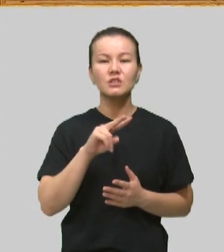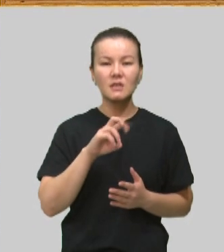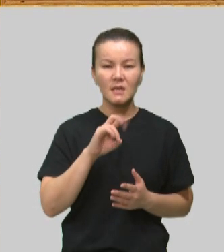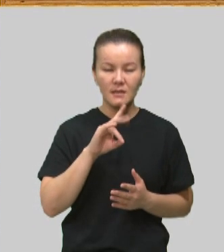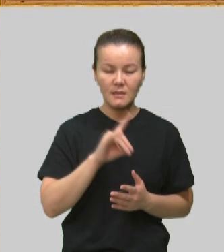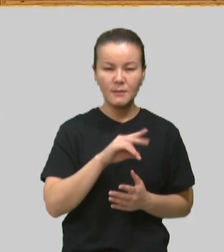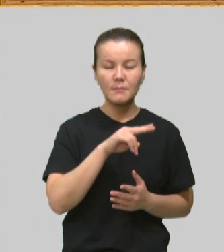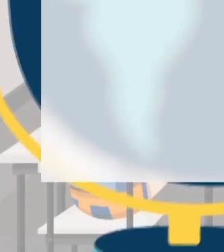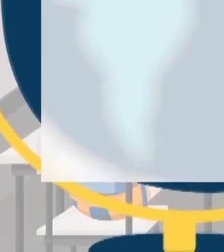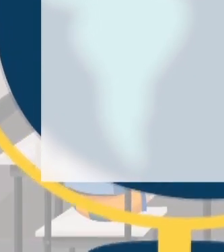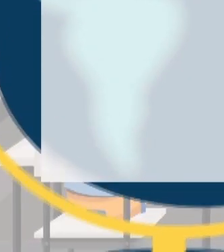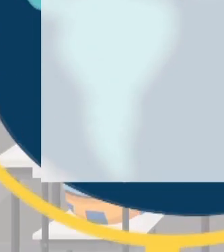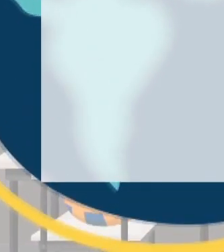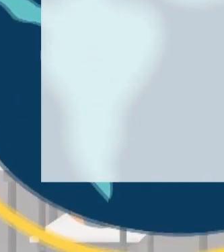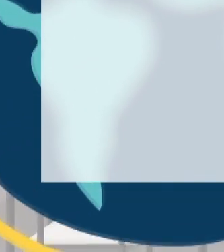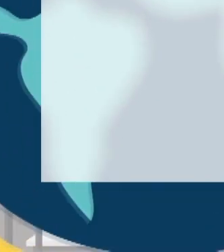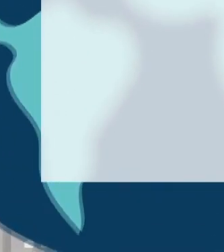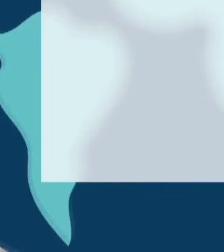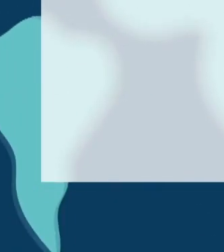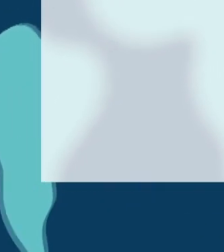предложения.